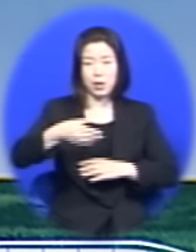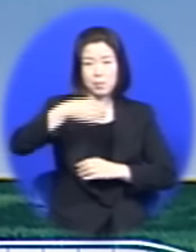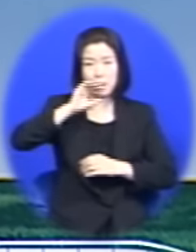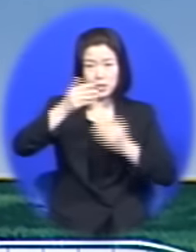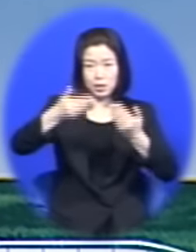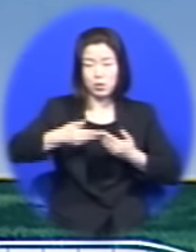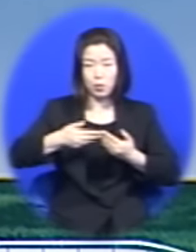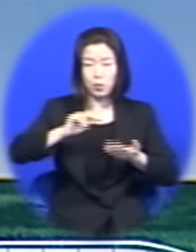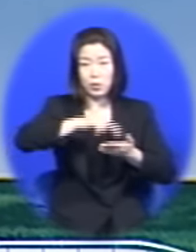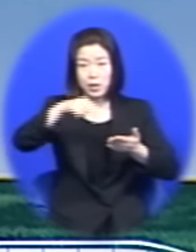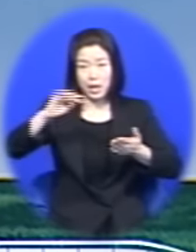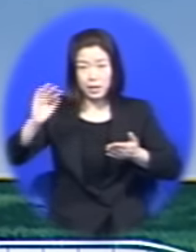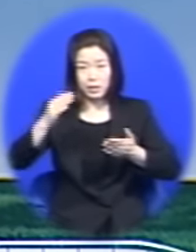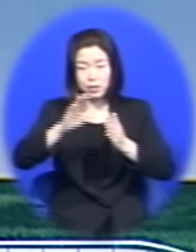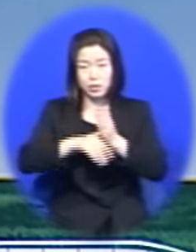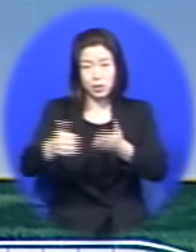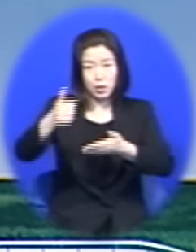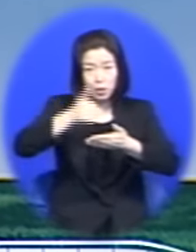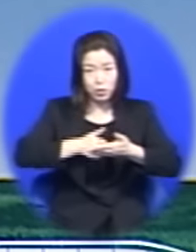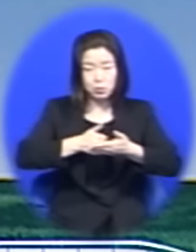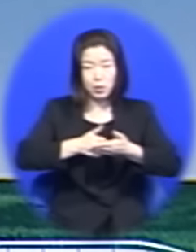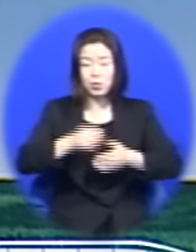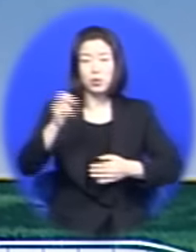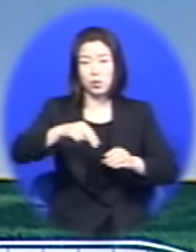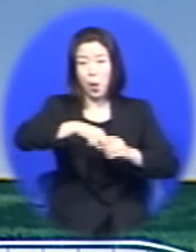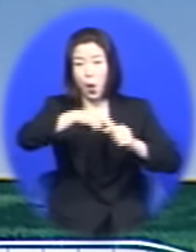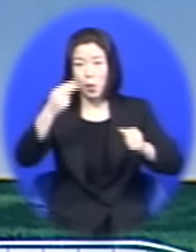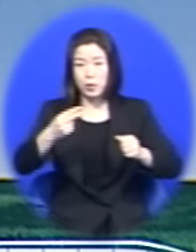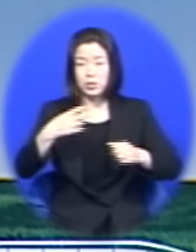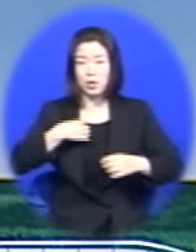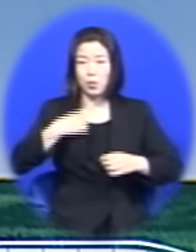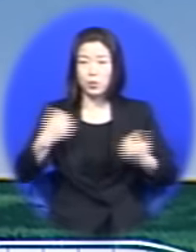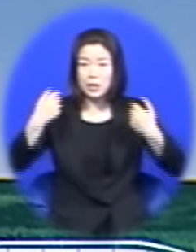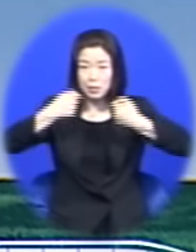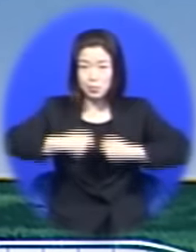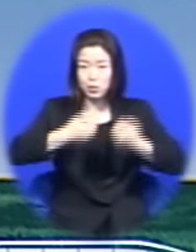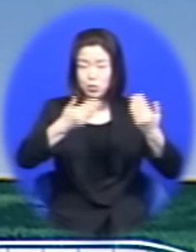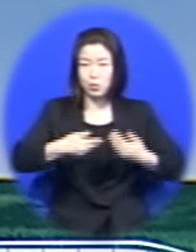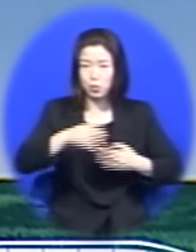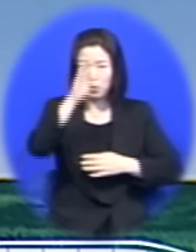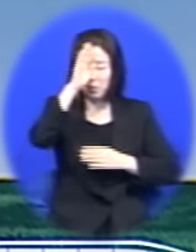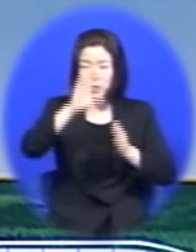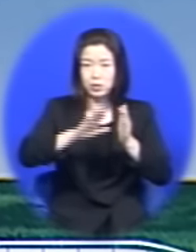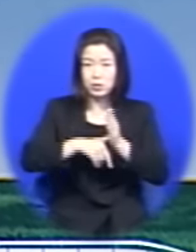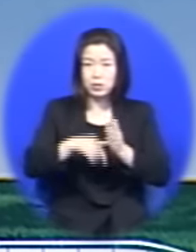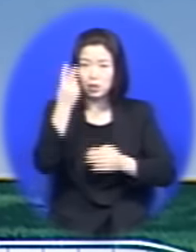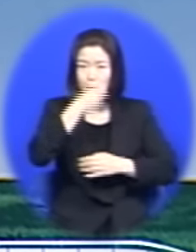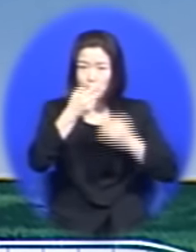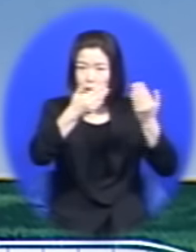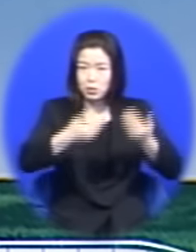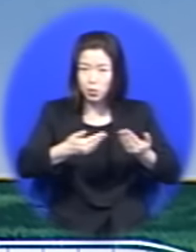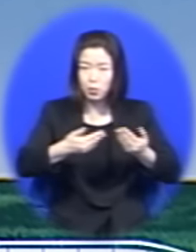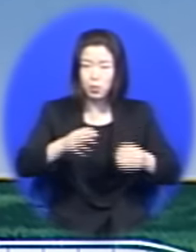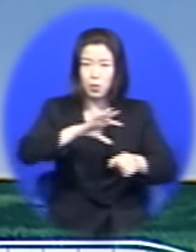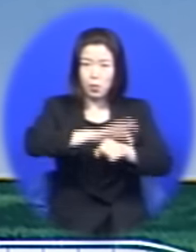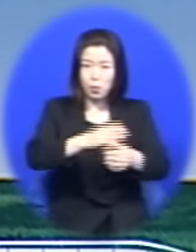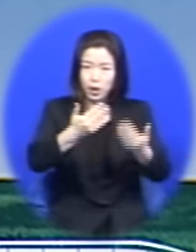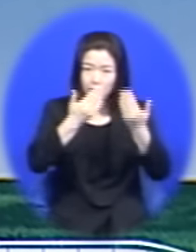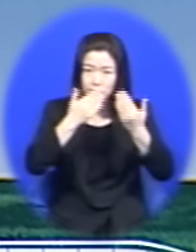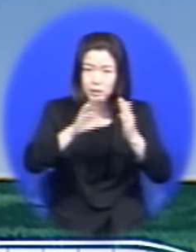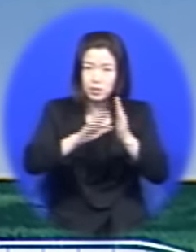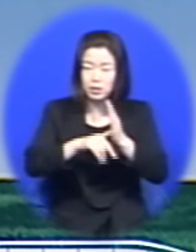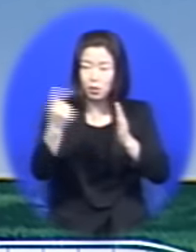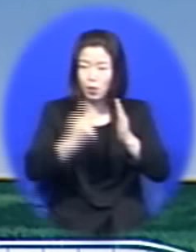하였고 나그네 되었을 때 영접하였고 헐벗었을 때 옷을 입혔고 병들었을 때 돌보았고 옥에 갇혔을 때